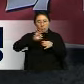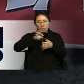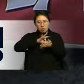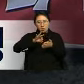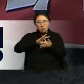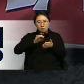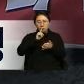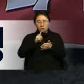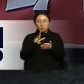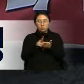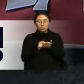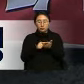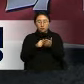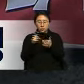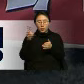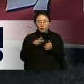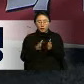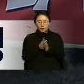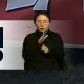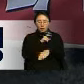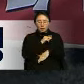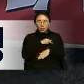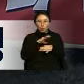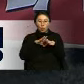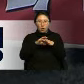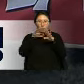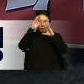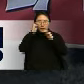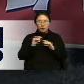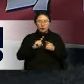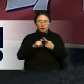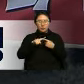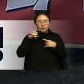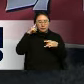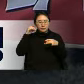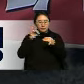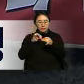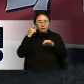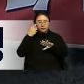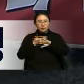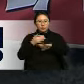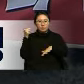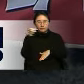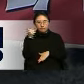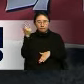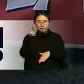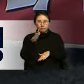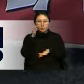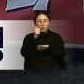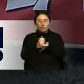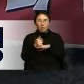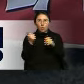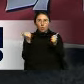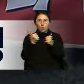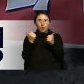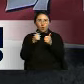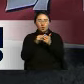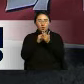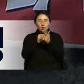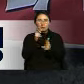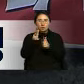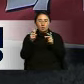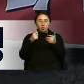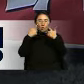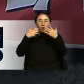논란이 이어지고 있습니다 고양시의회 에서도 관련 안건에 대한 찬반토론 이치 원했지만 들고 본회의를 통과 하며